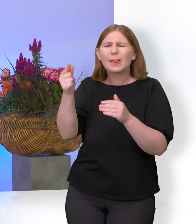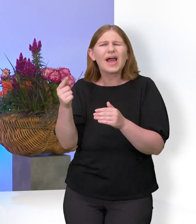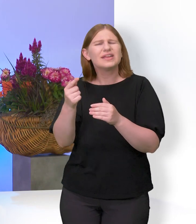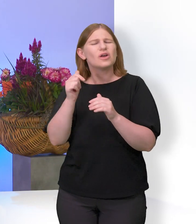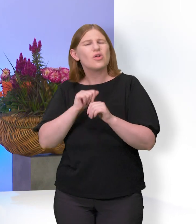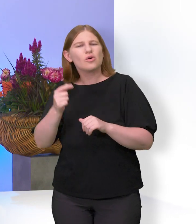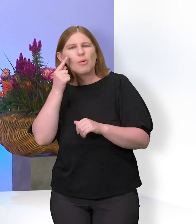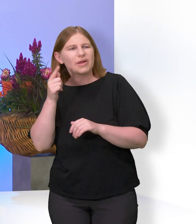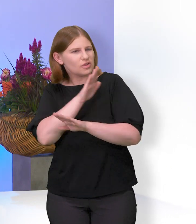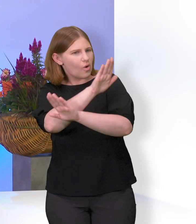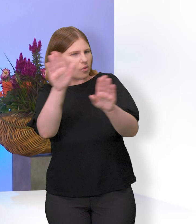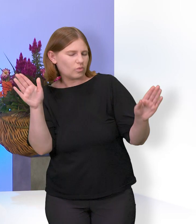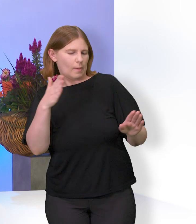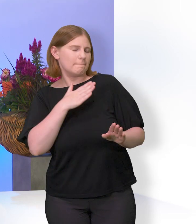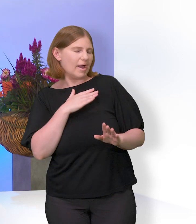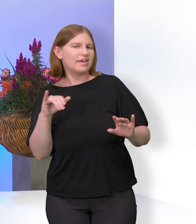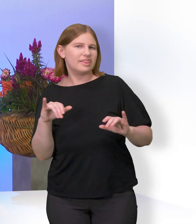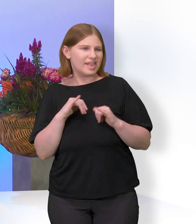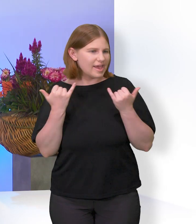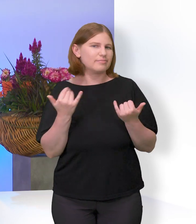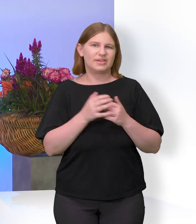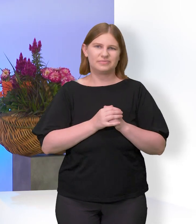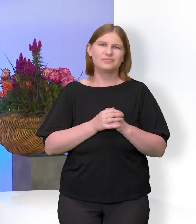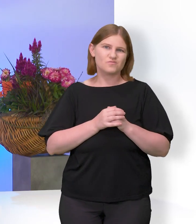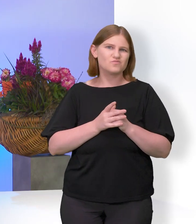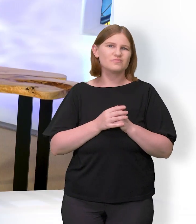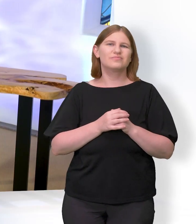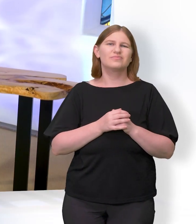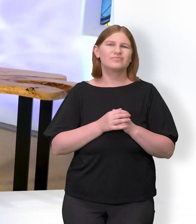in Ihrem und in meinem Leben.